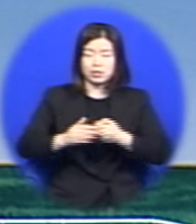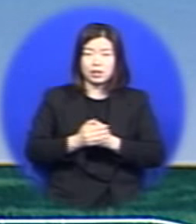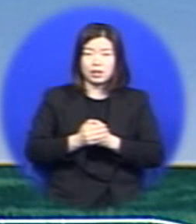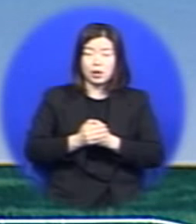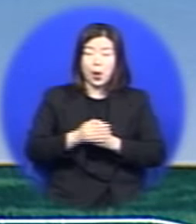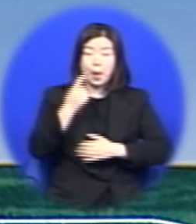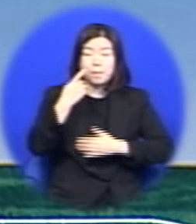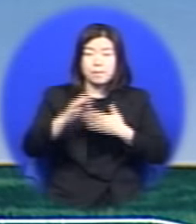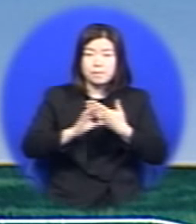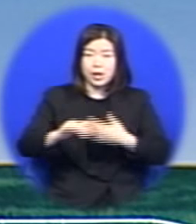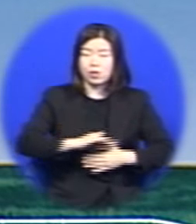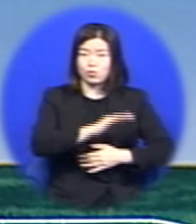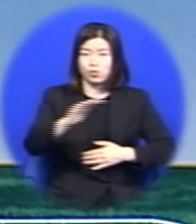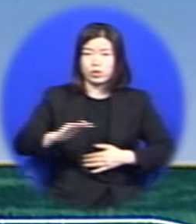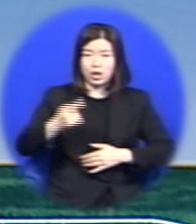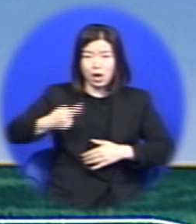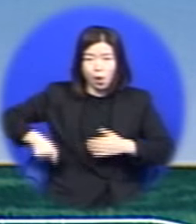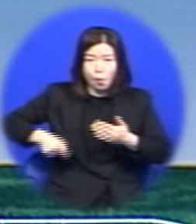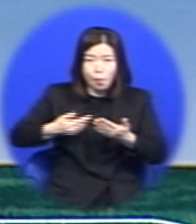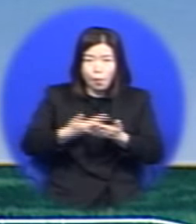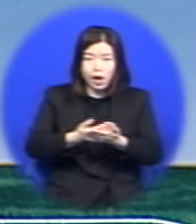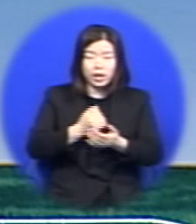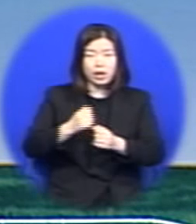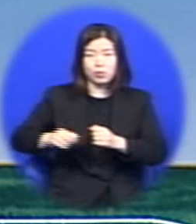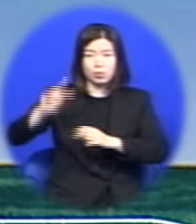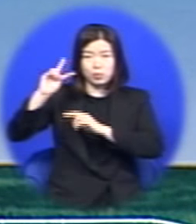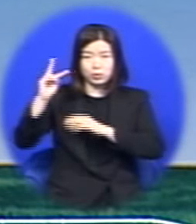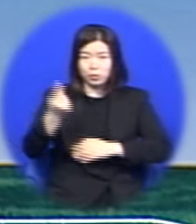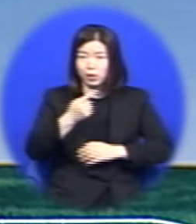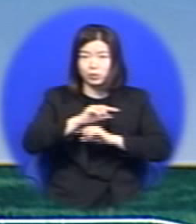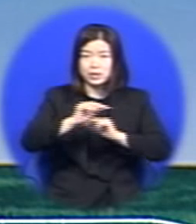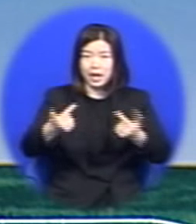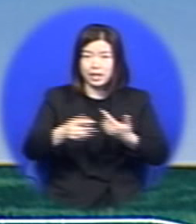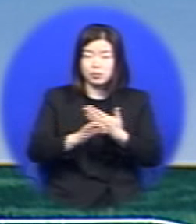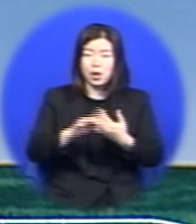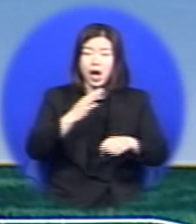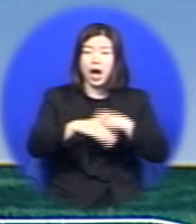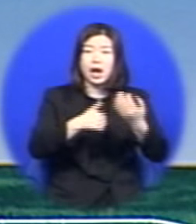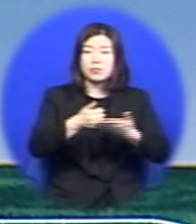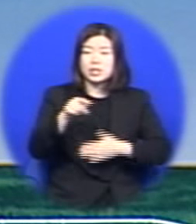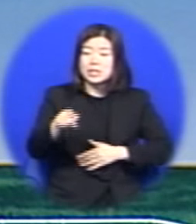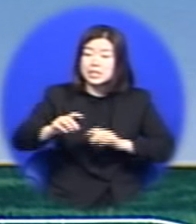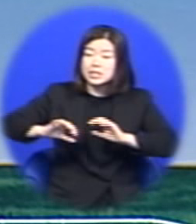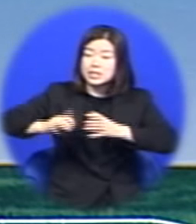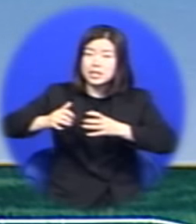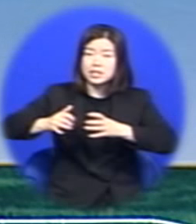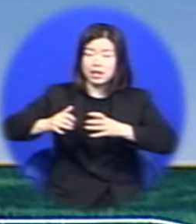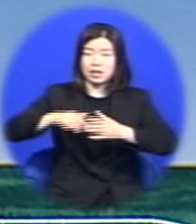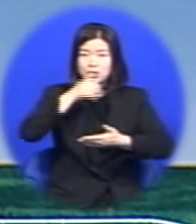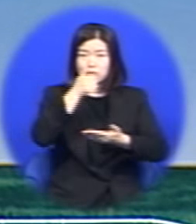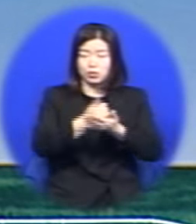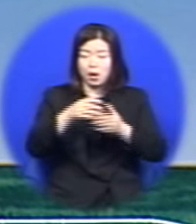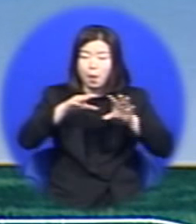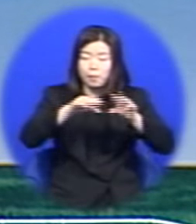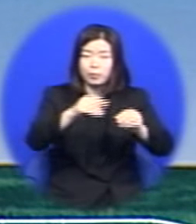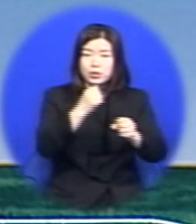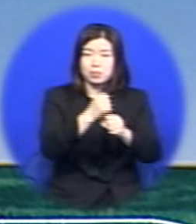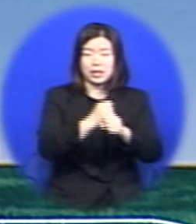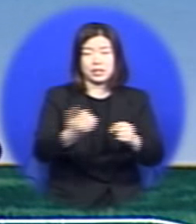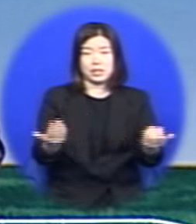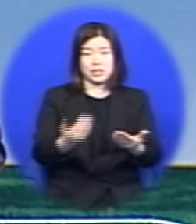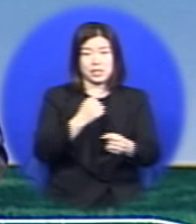만약에 우리가 정말 회개하고 돌이키지 않으면 하나님이 이 세상의 죄를 그치게 만드는 일을 하십니다.